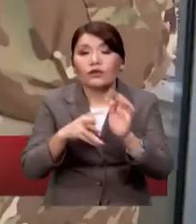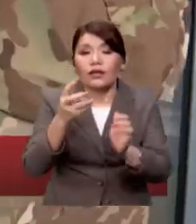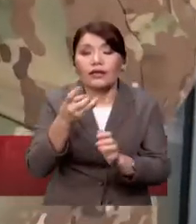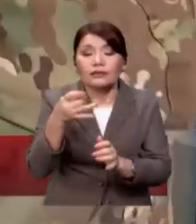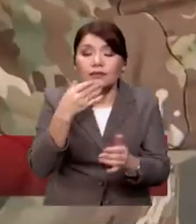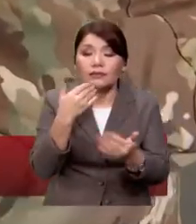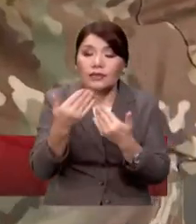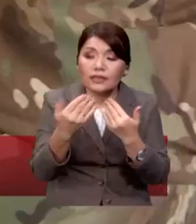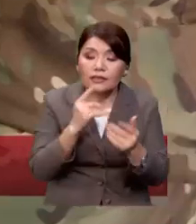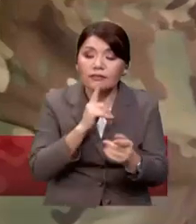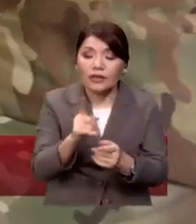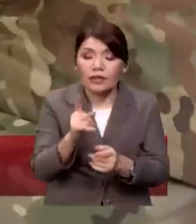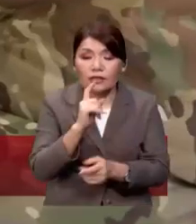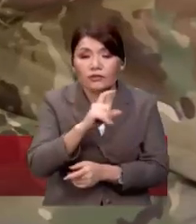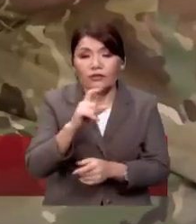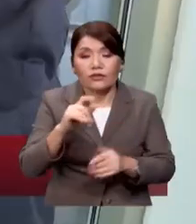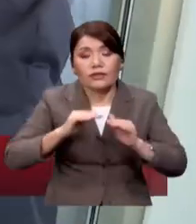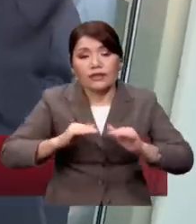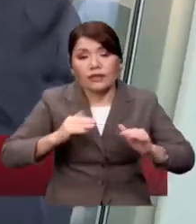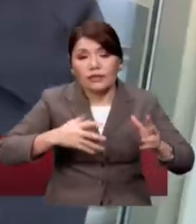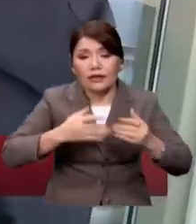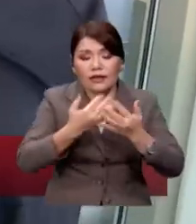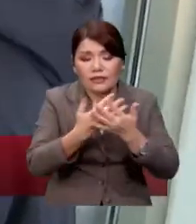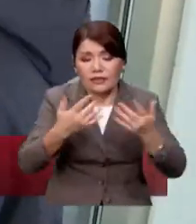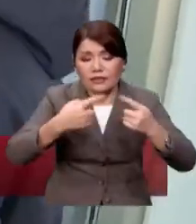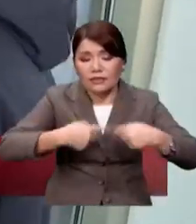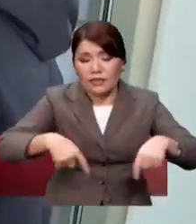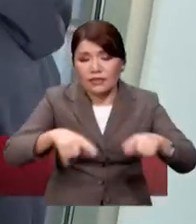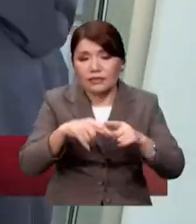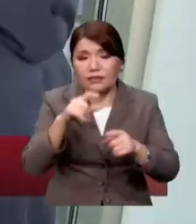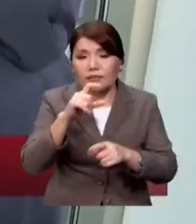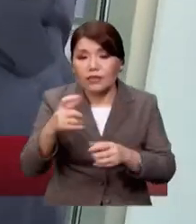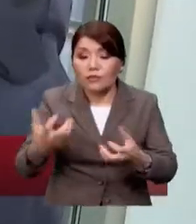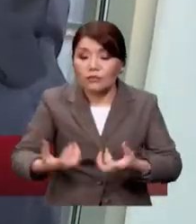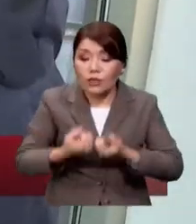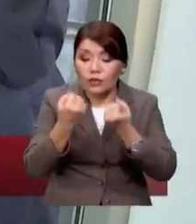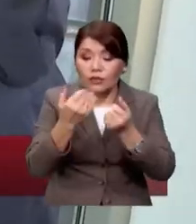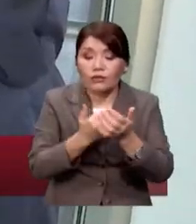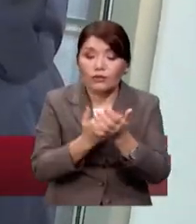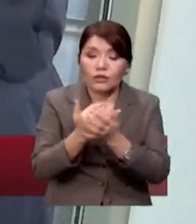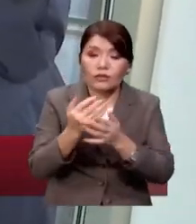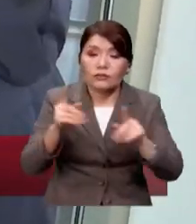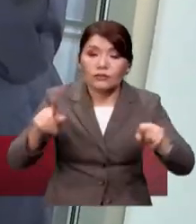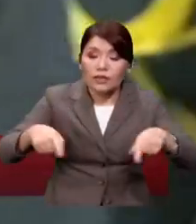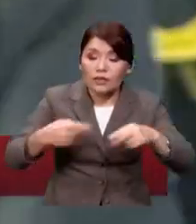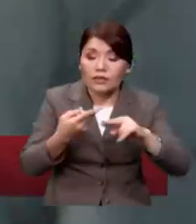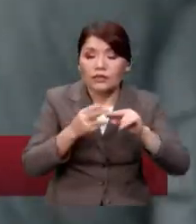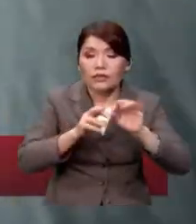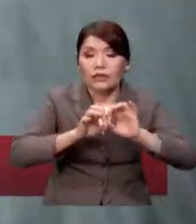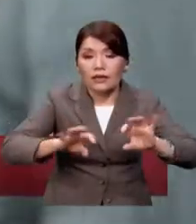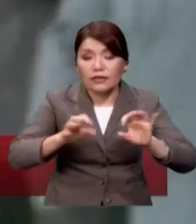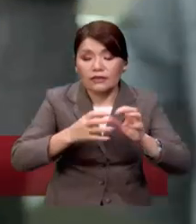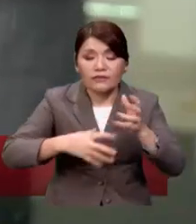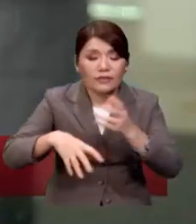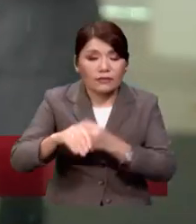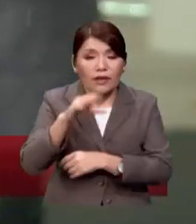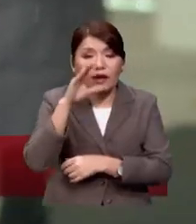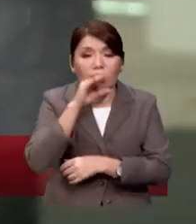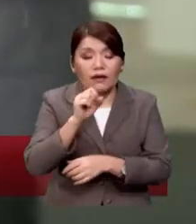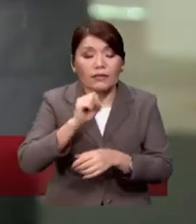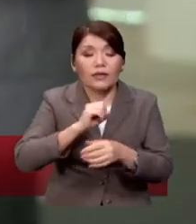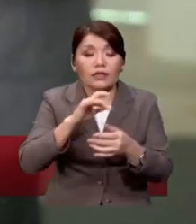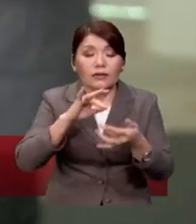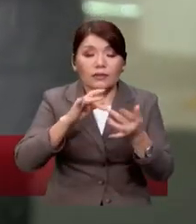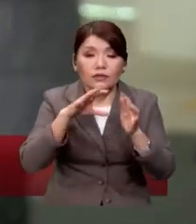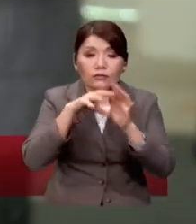со школьниками и сотрудниками различных организаций. Спасатели пытаются повысить осведомленность казахстанцев всеми способами и